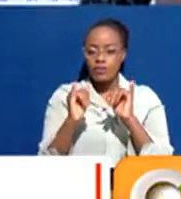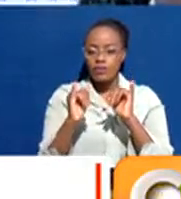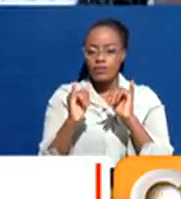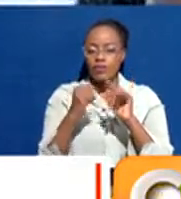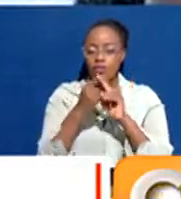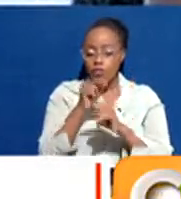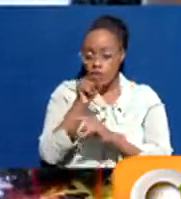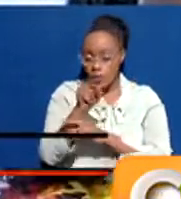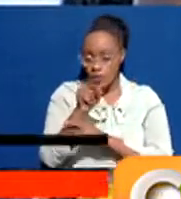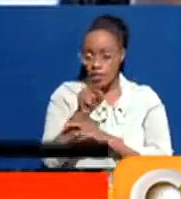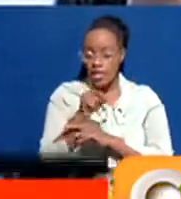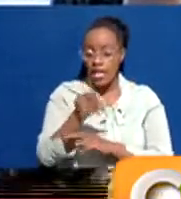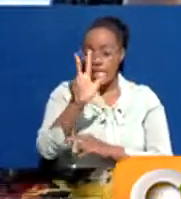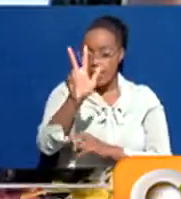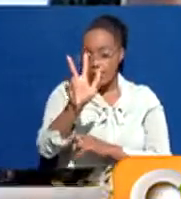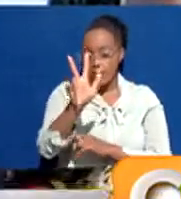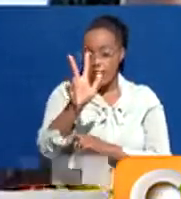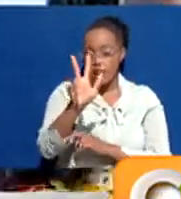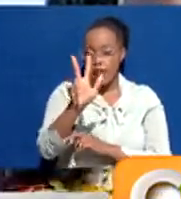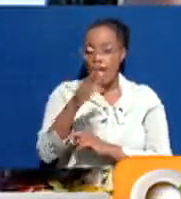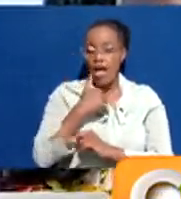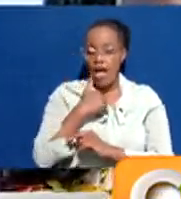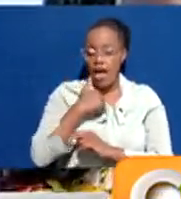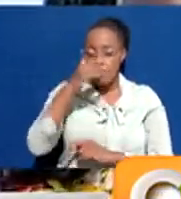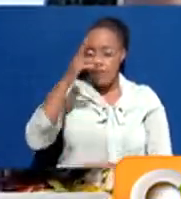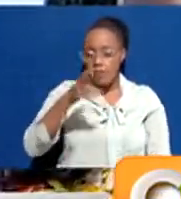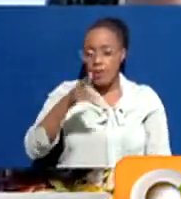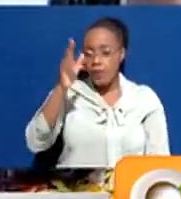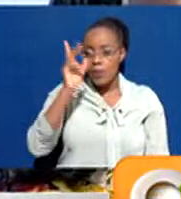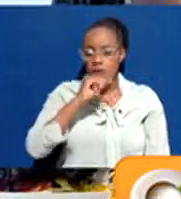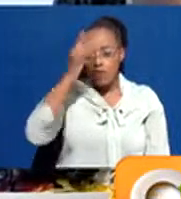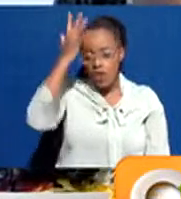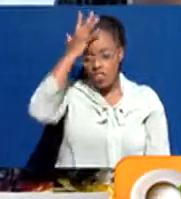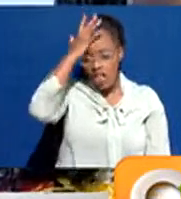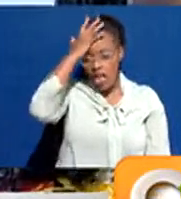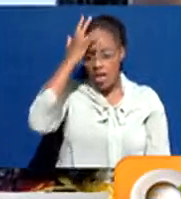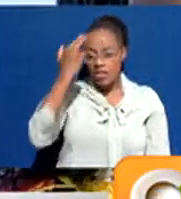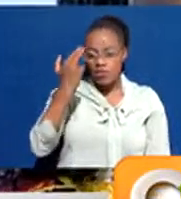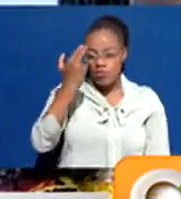Out of these, 3 had gunshots to the head.